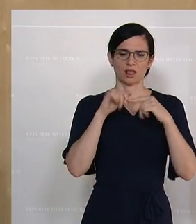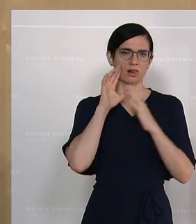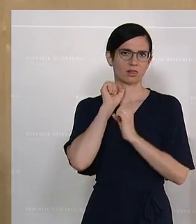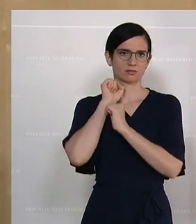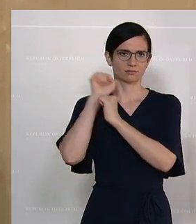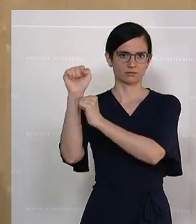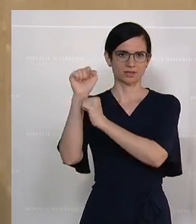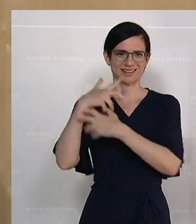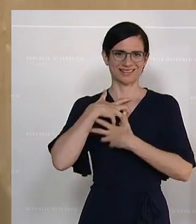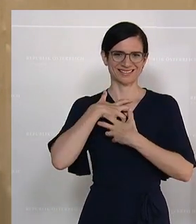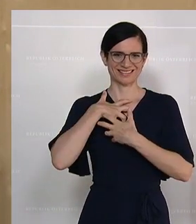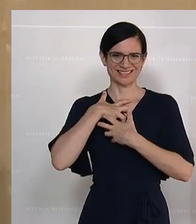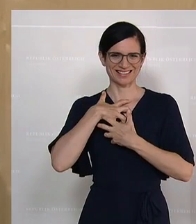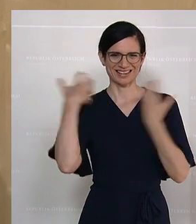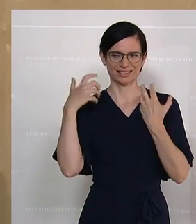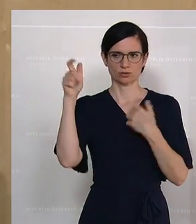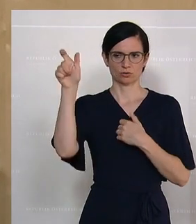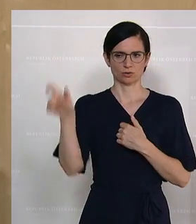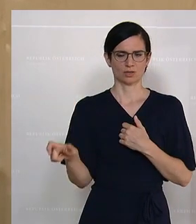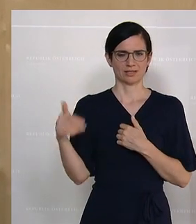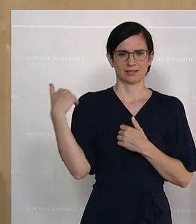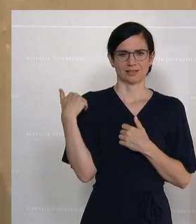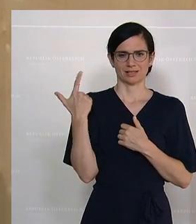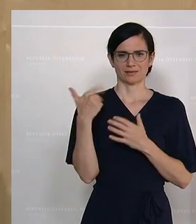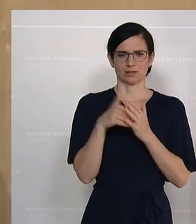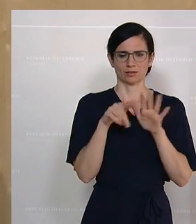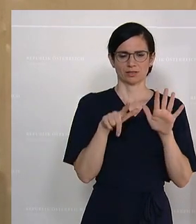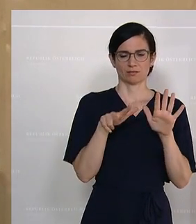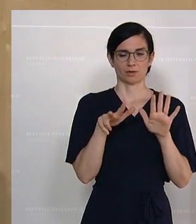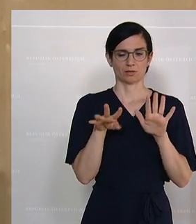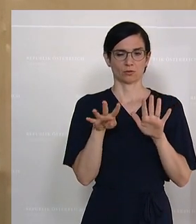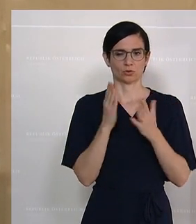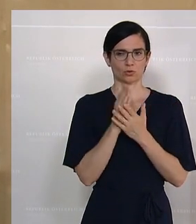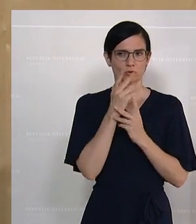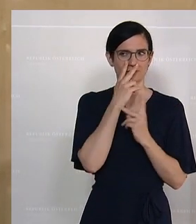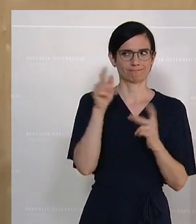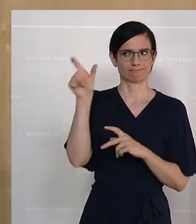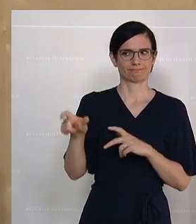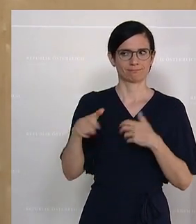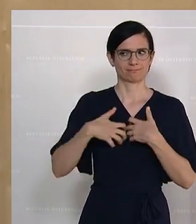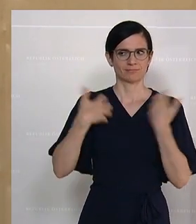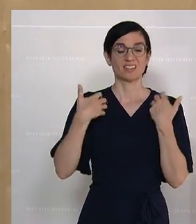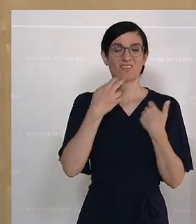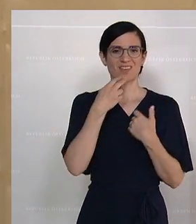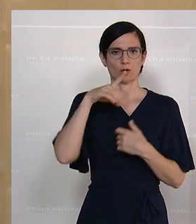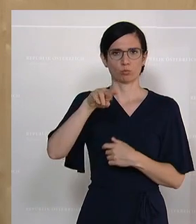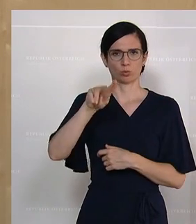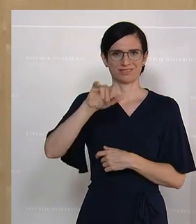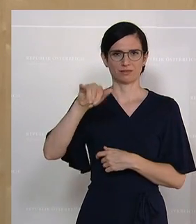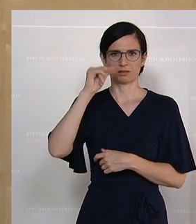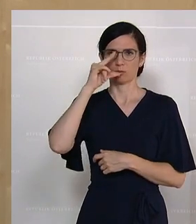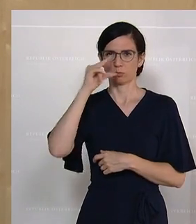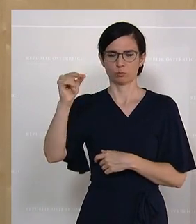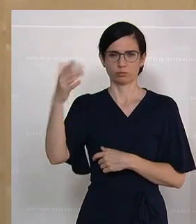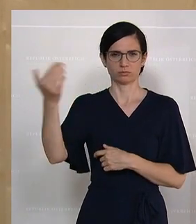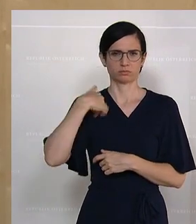aggressor wo man schon seit 2007 819 hat dass dieser aggressor nämlich putin niemals davor